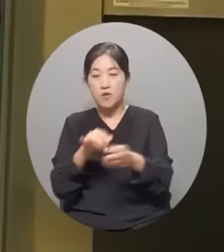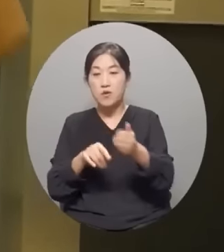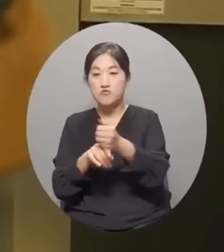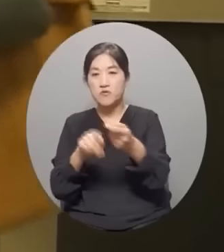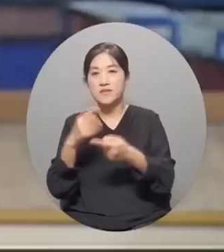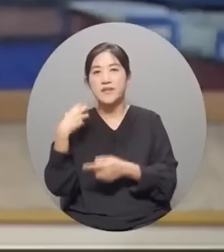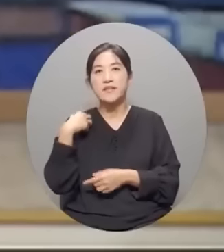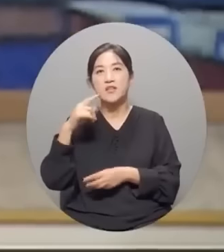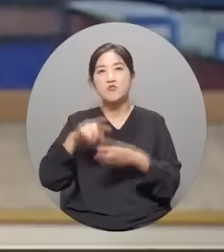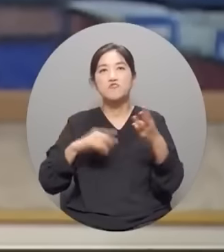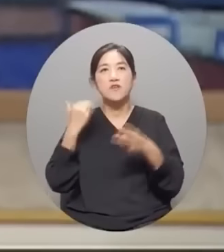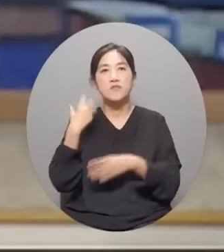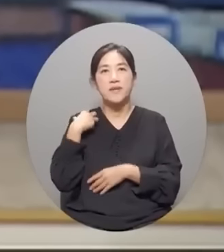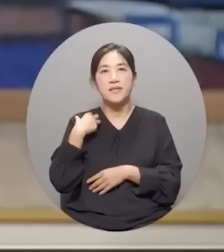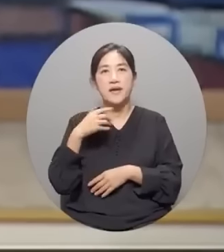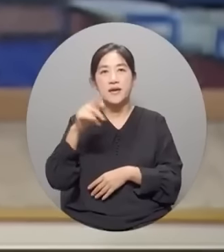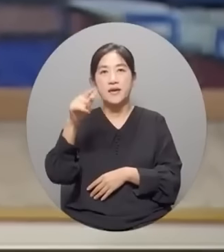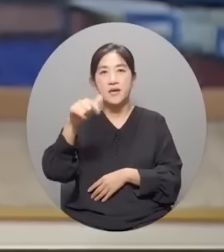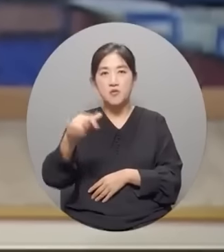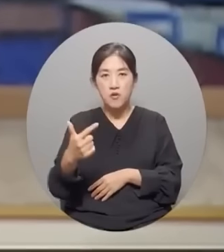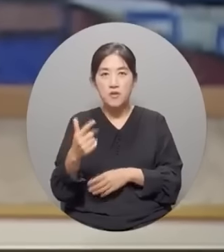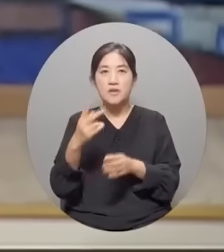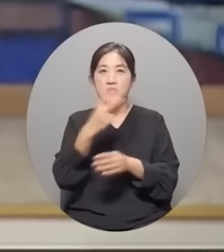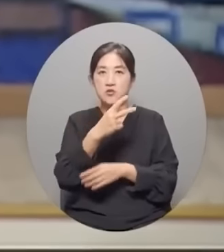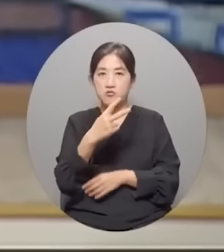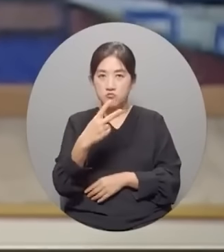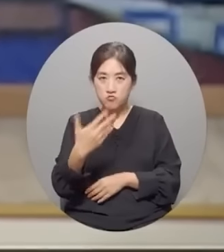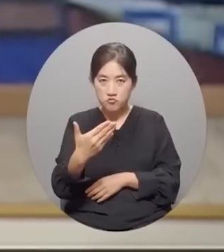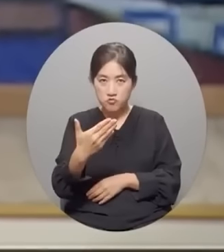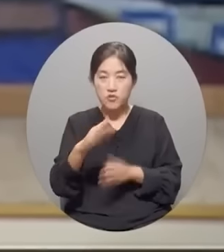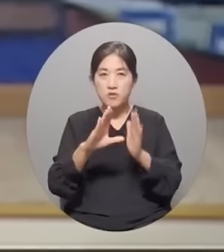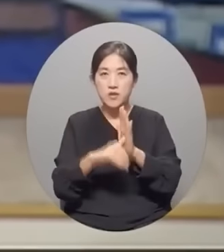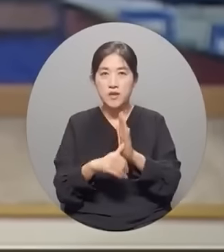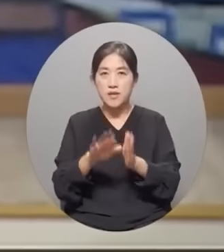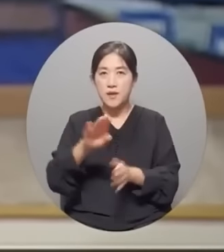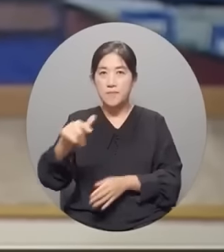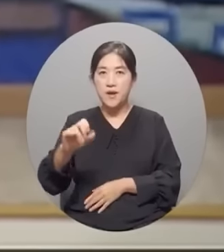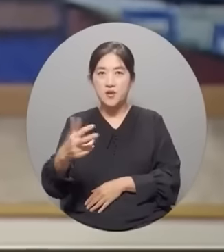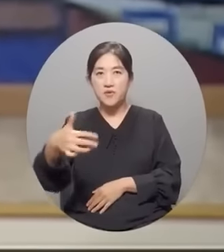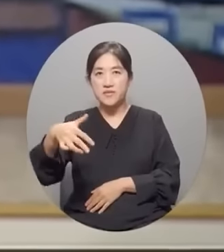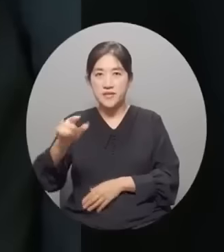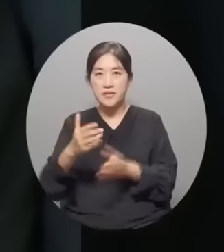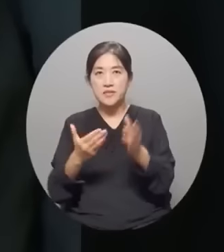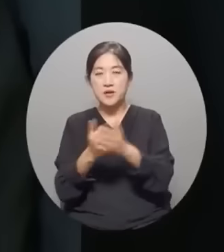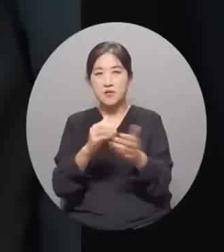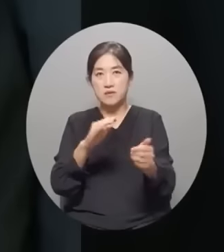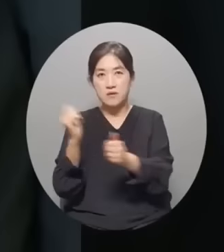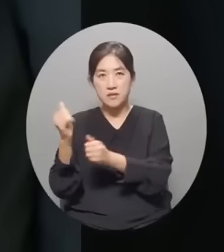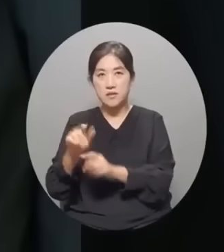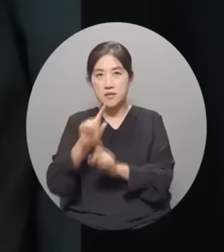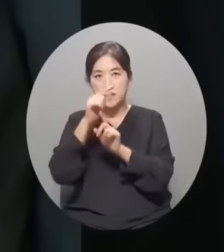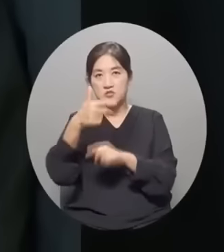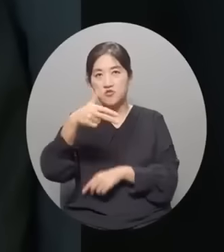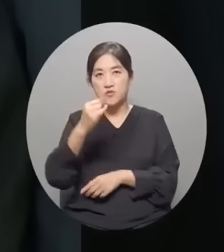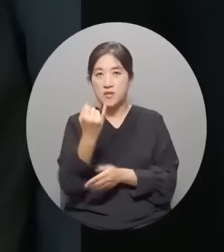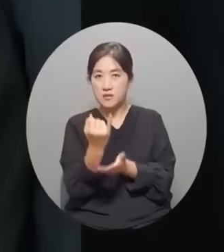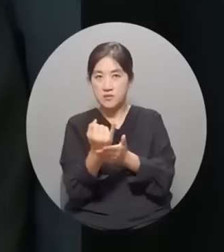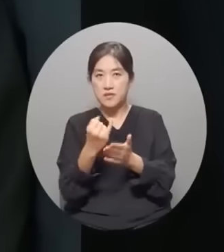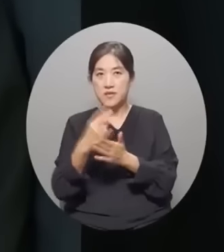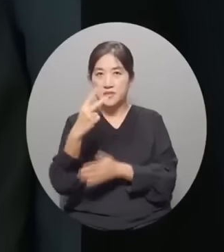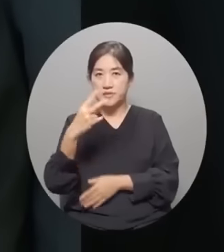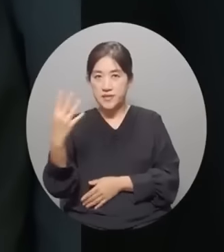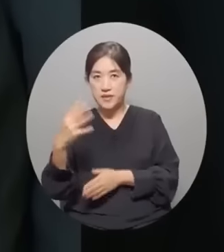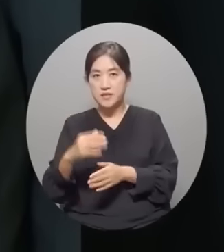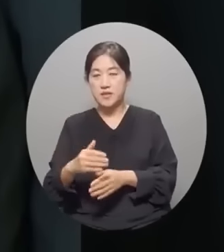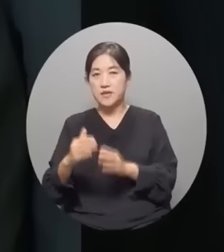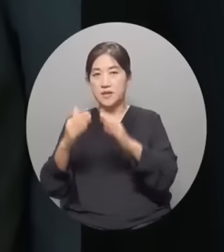담당이었습니다 권여사 2009년에도 박연차 사건으로 검찰 소환 조사를 받았고 이순자 여사도 2004년